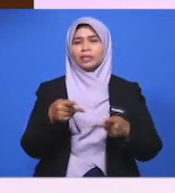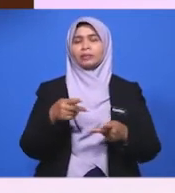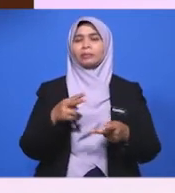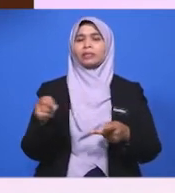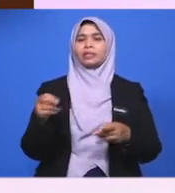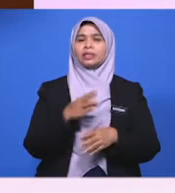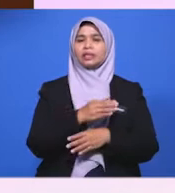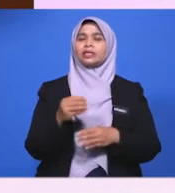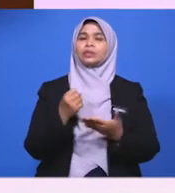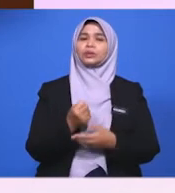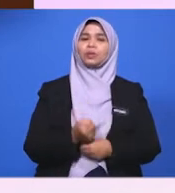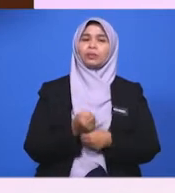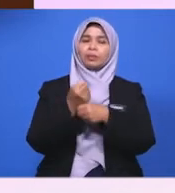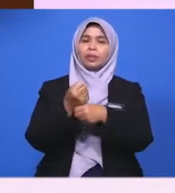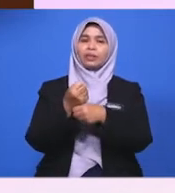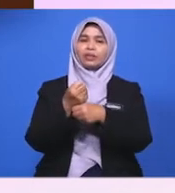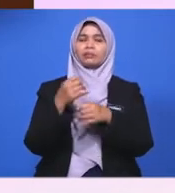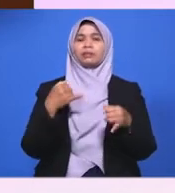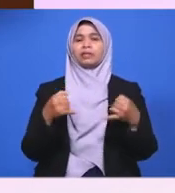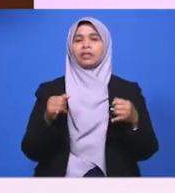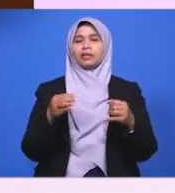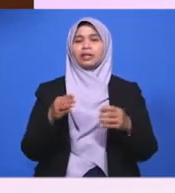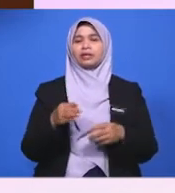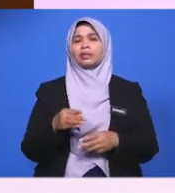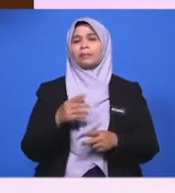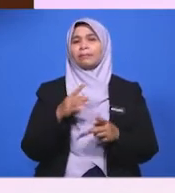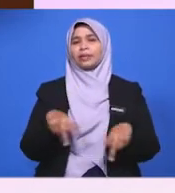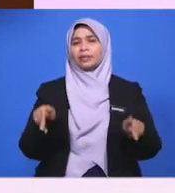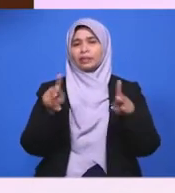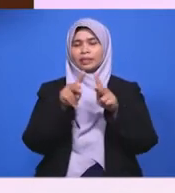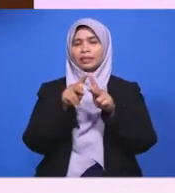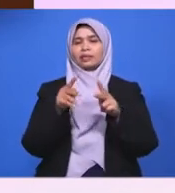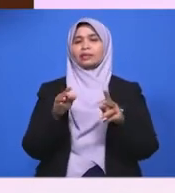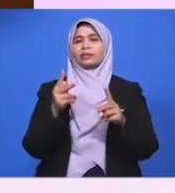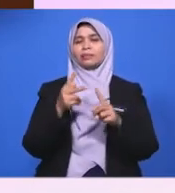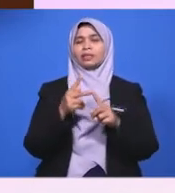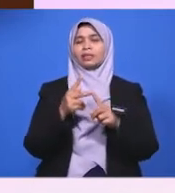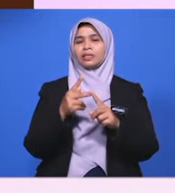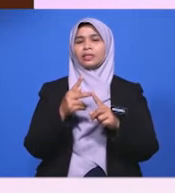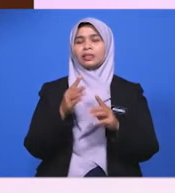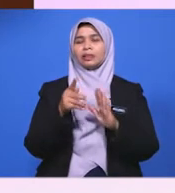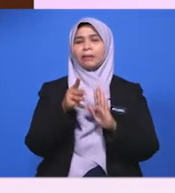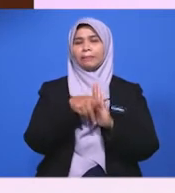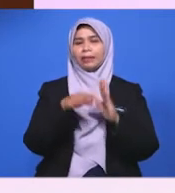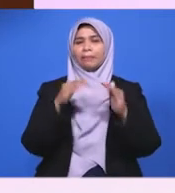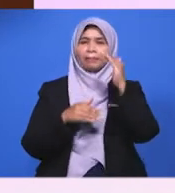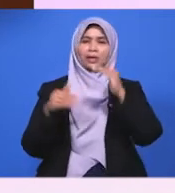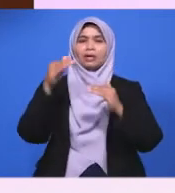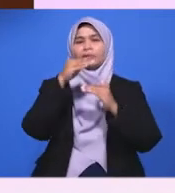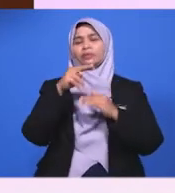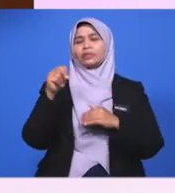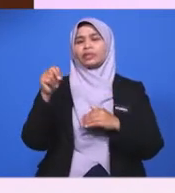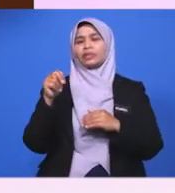dan sumbangannya memainkan peranan penting kepada pembangunan